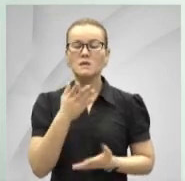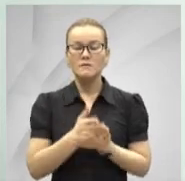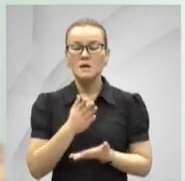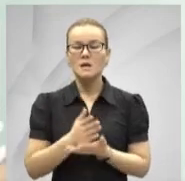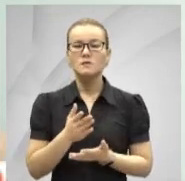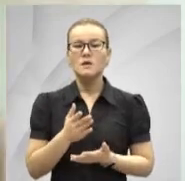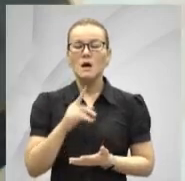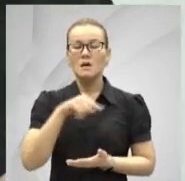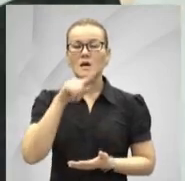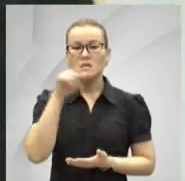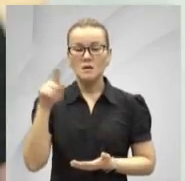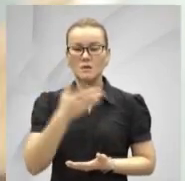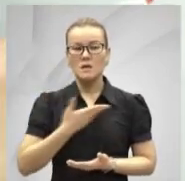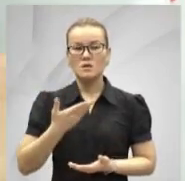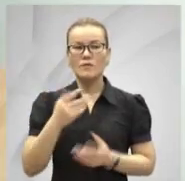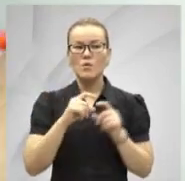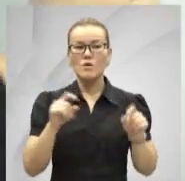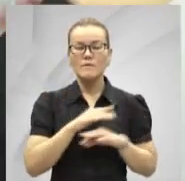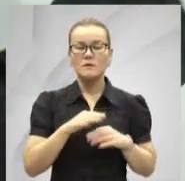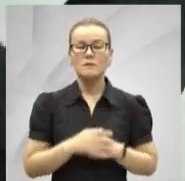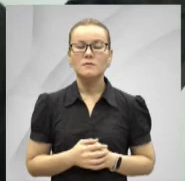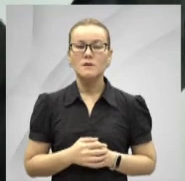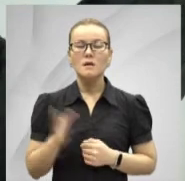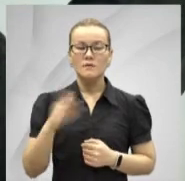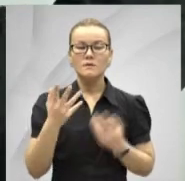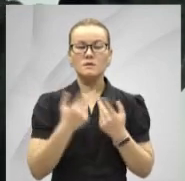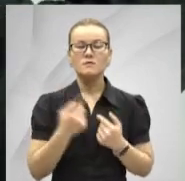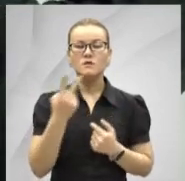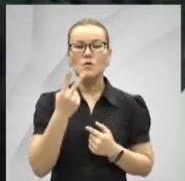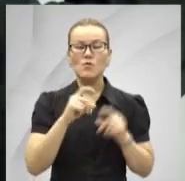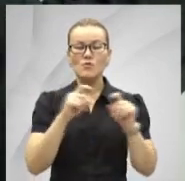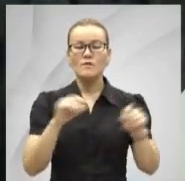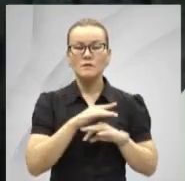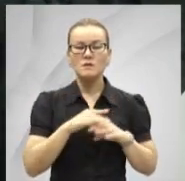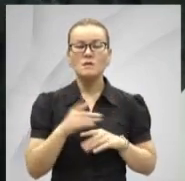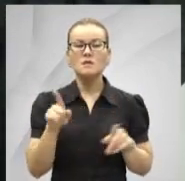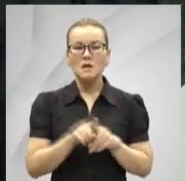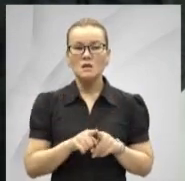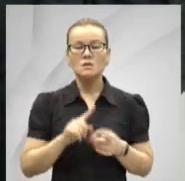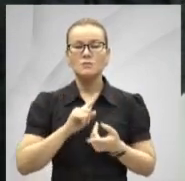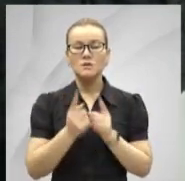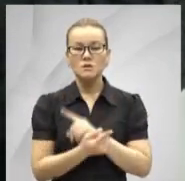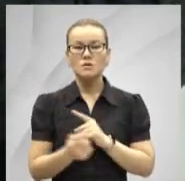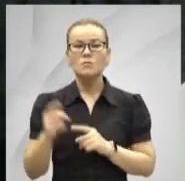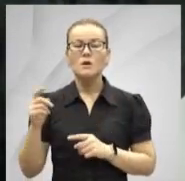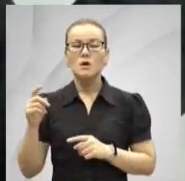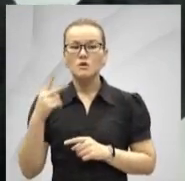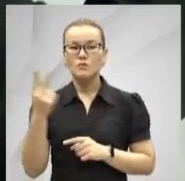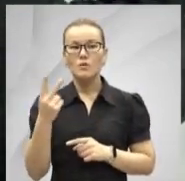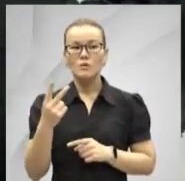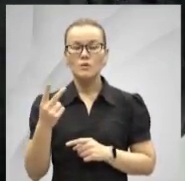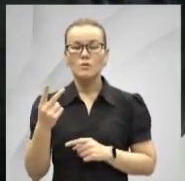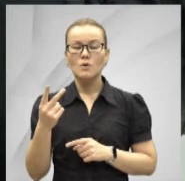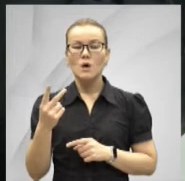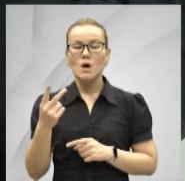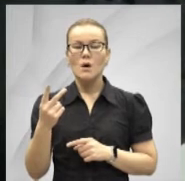нашего уравнения. Решим второе уравнение. Для этого также перенесем двойку через знак равно, поменяем